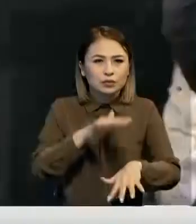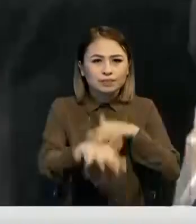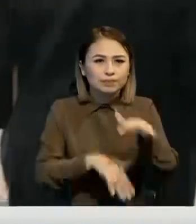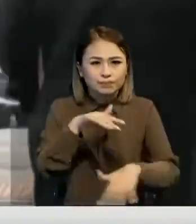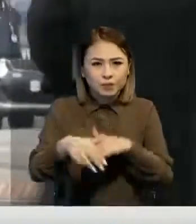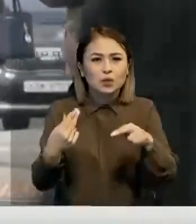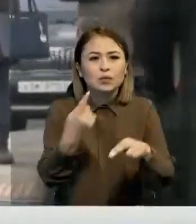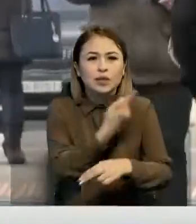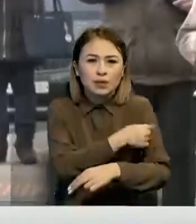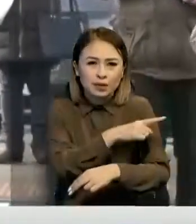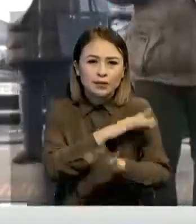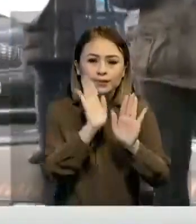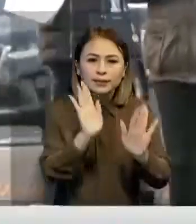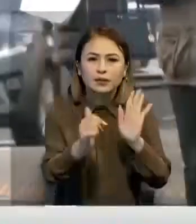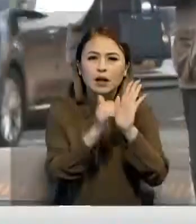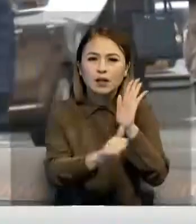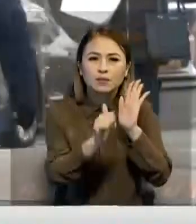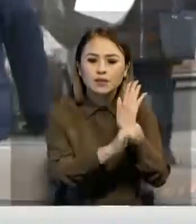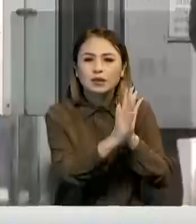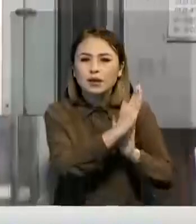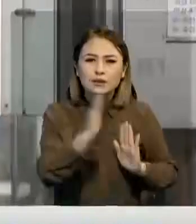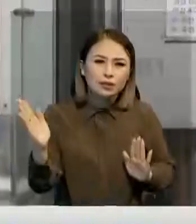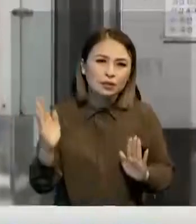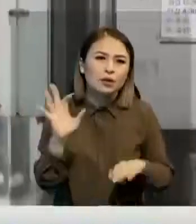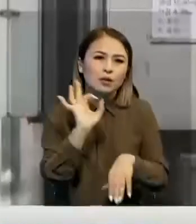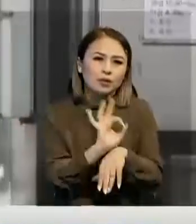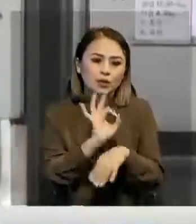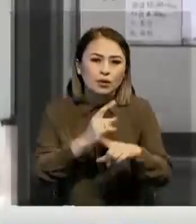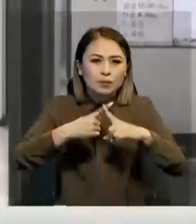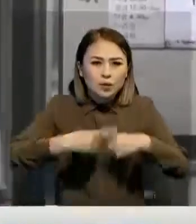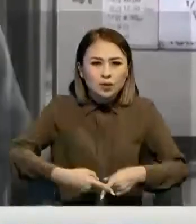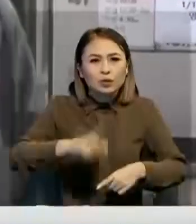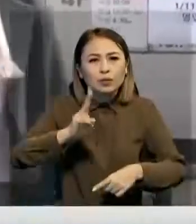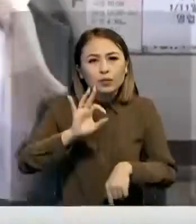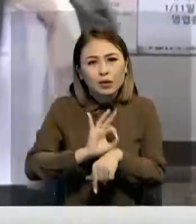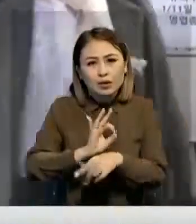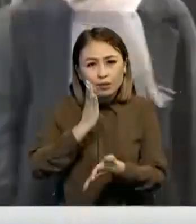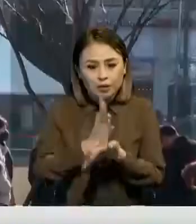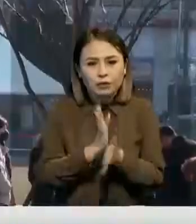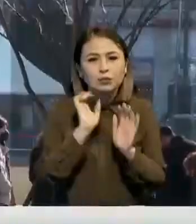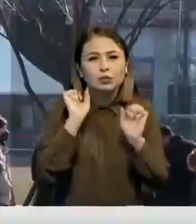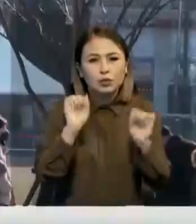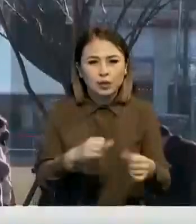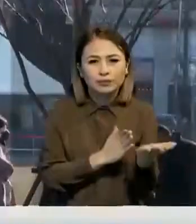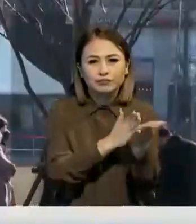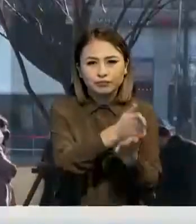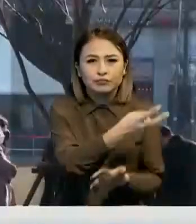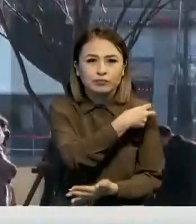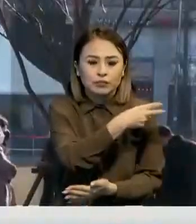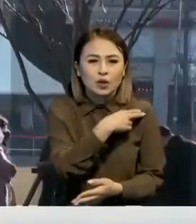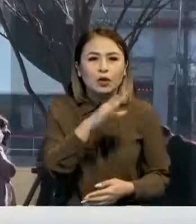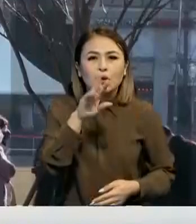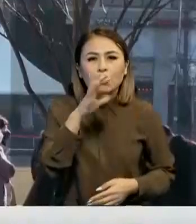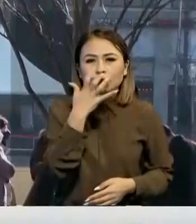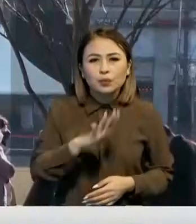жасалған. Сондықтан бұдан былай емханаларға тек 60-тан асқандар мен қосалқы ауруы бар адамдар ғана жатқызылады. Қазір